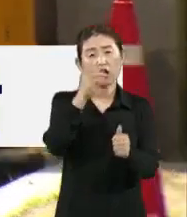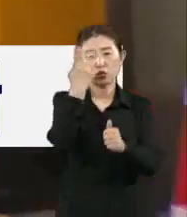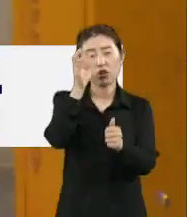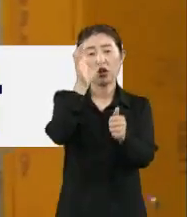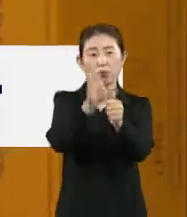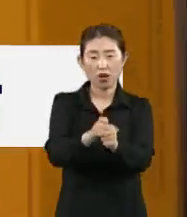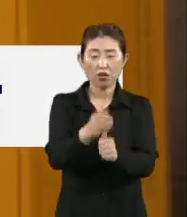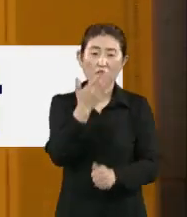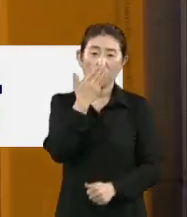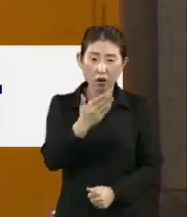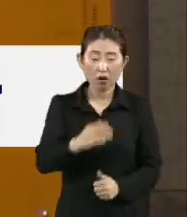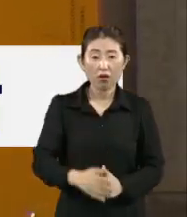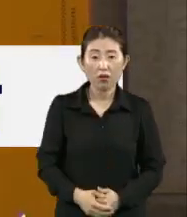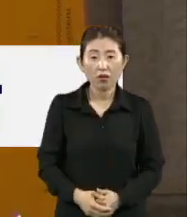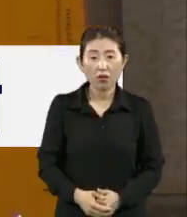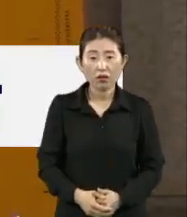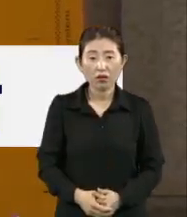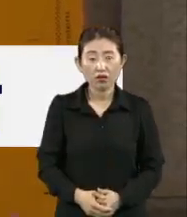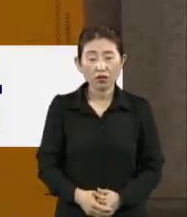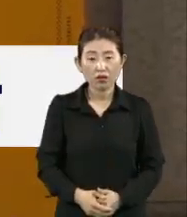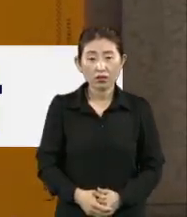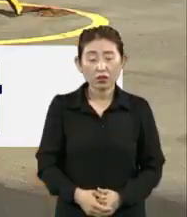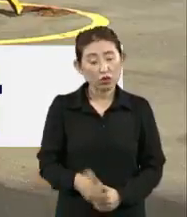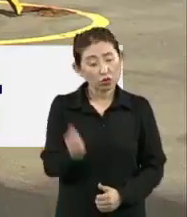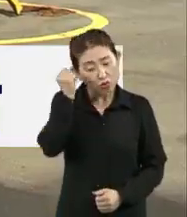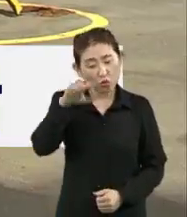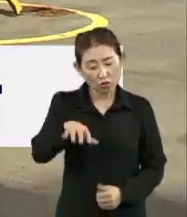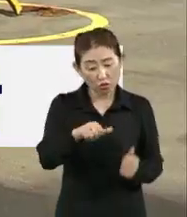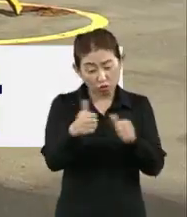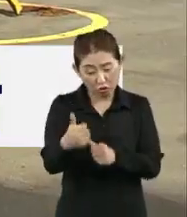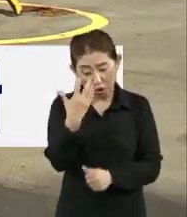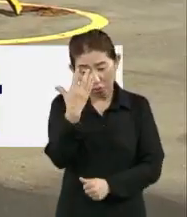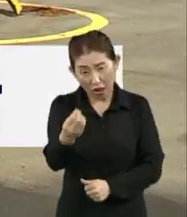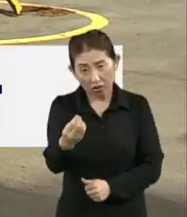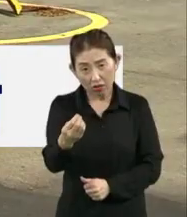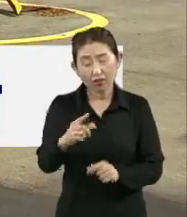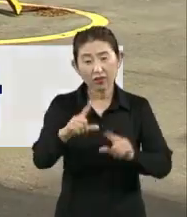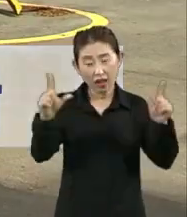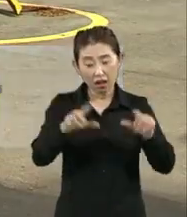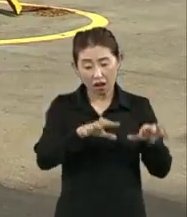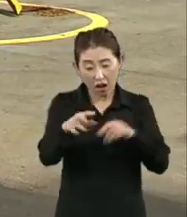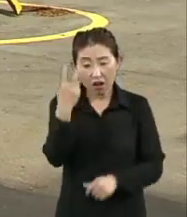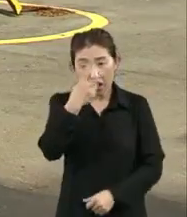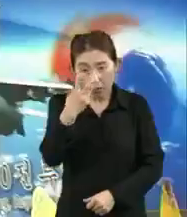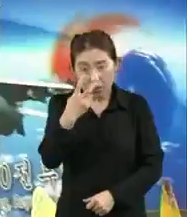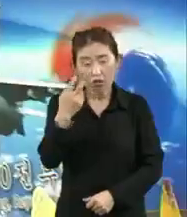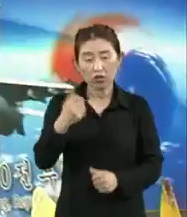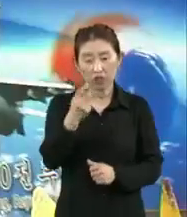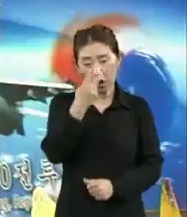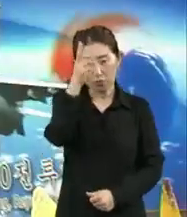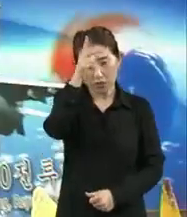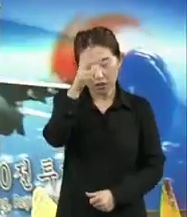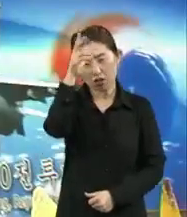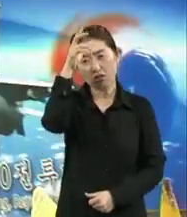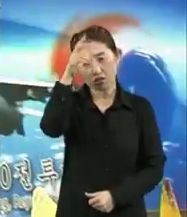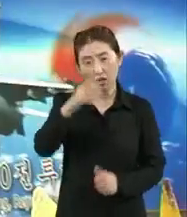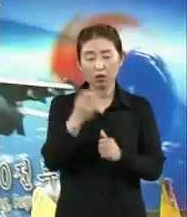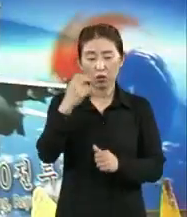포착되면 경찰이 사건을 맡게 되고 영내 숙소에서 숨진 채 발견된 첫날 현장 감식에도 검찰과